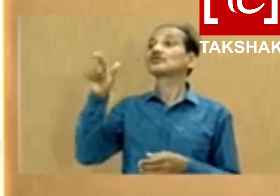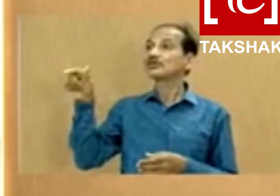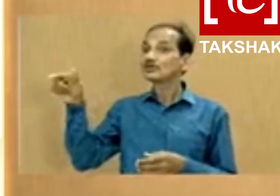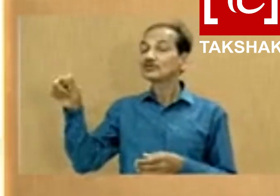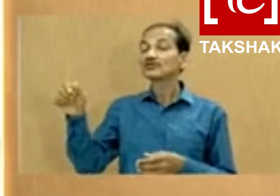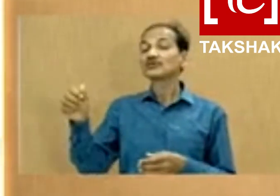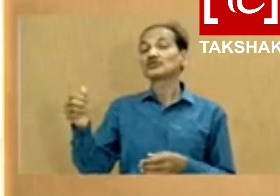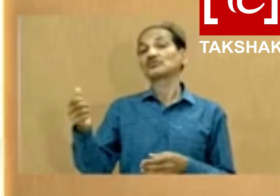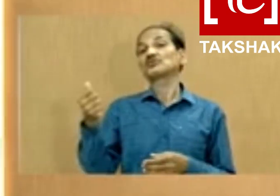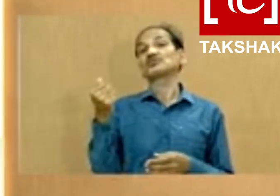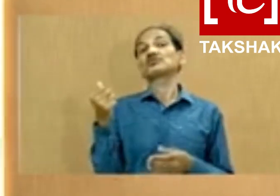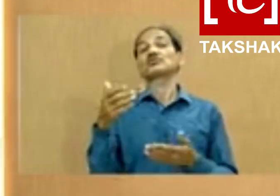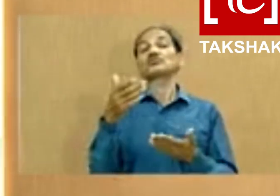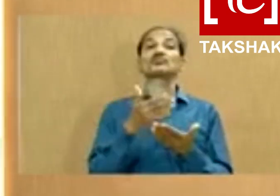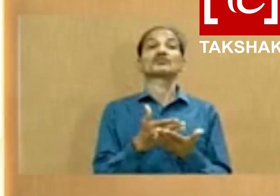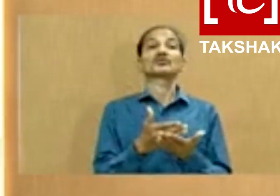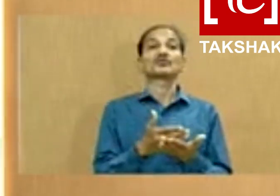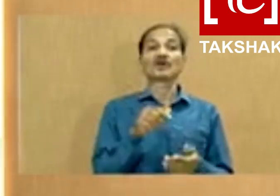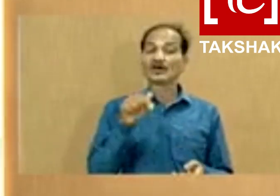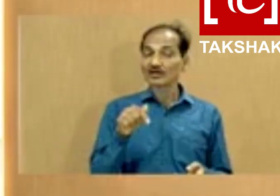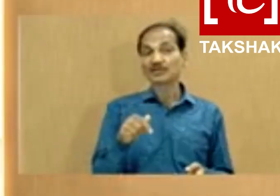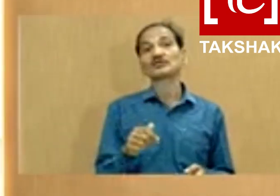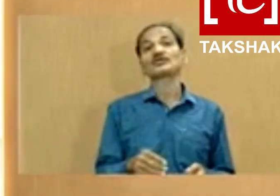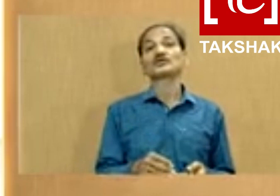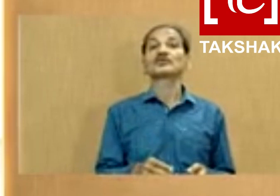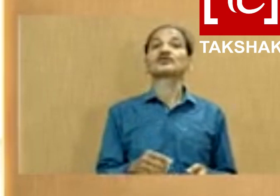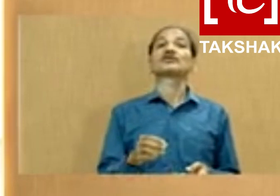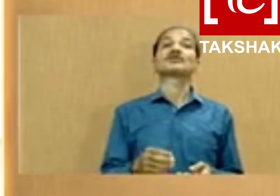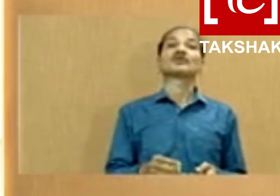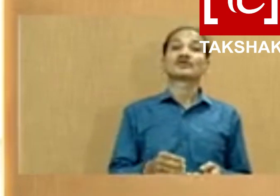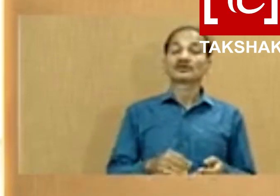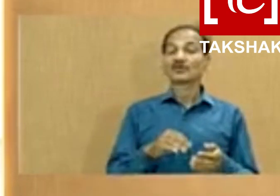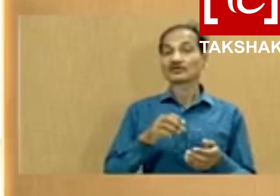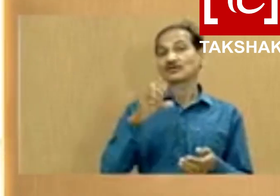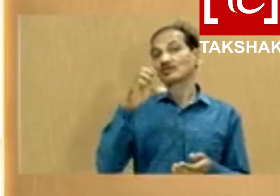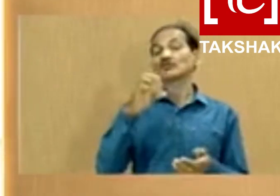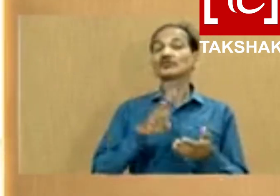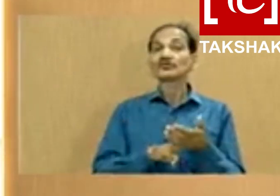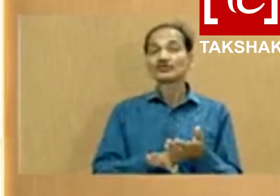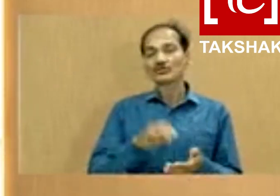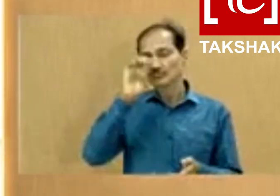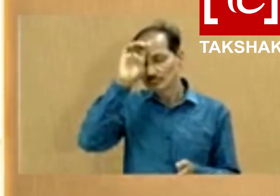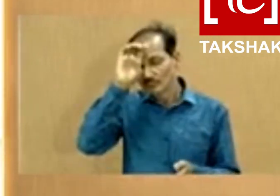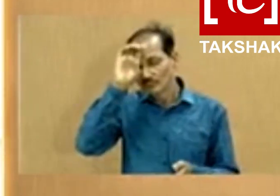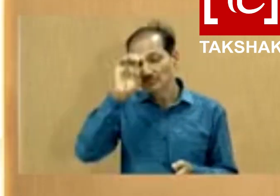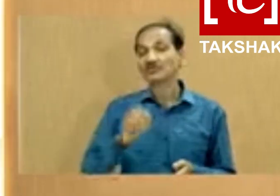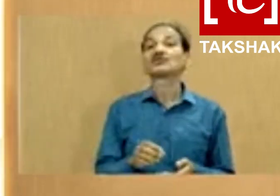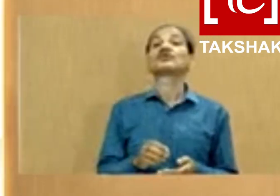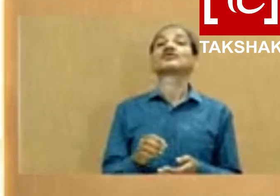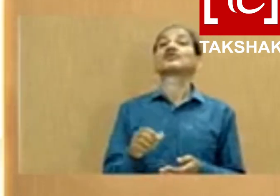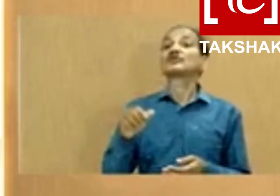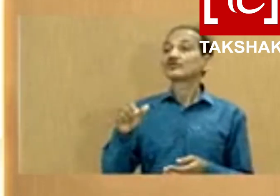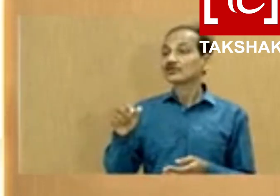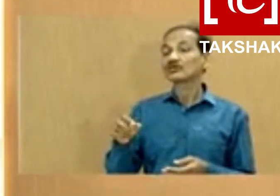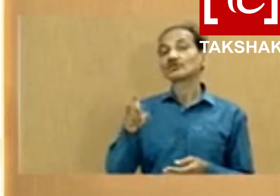ବିଷୟରେ। ଆଜି ମୁଖ୍ୟମନ୍ତ୍ରୀ ଶ୍ରୀଯୁକ୍ତ ନବୀନ ପଟ୍ଟନାୟକ ଭିଡ଼ିଓ ଜରିଆରେ ପ୍ରଥମ 3ଟି ହସ୍ପିଟାଲ ମଧ୍ୟରୁ